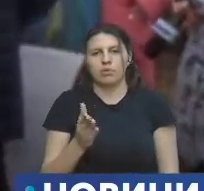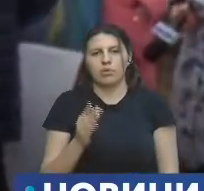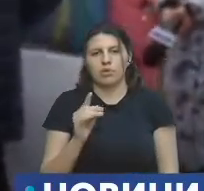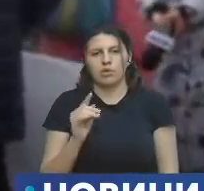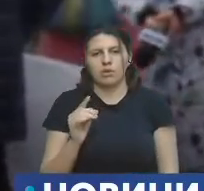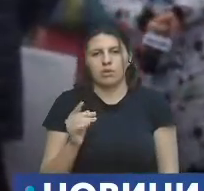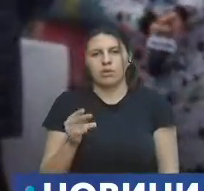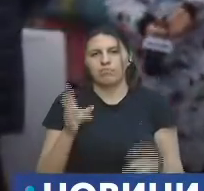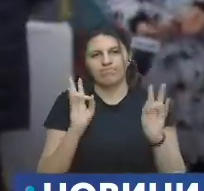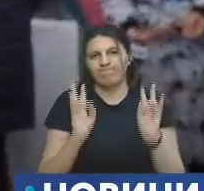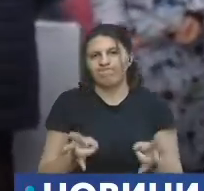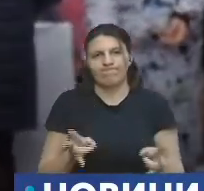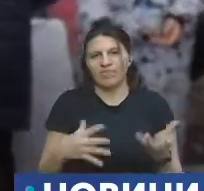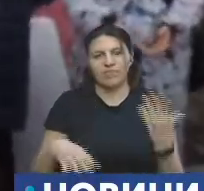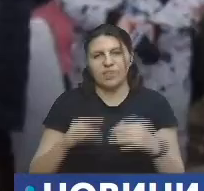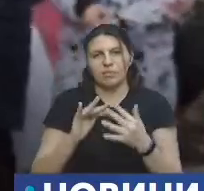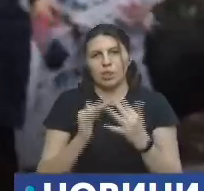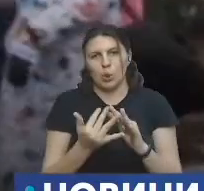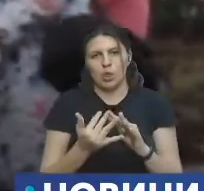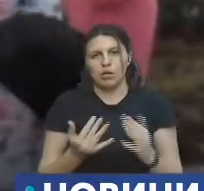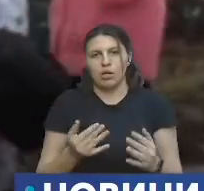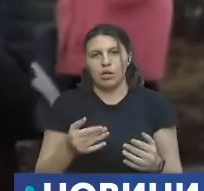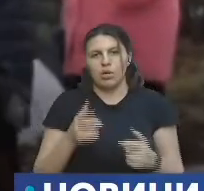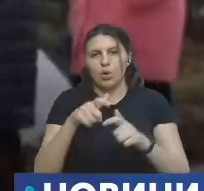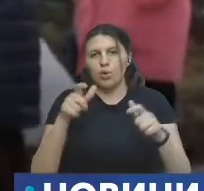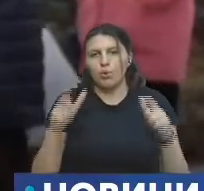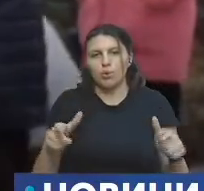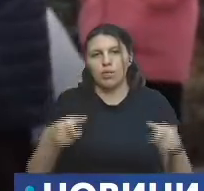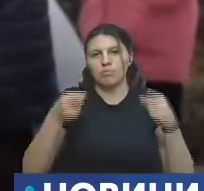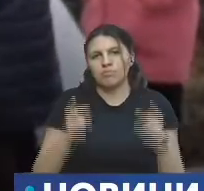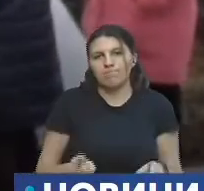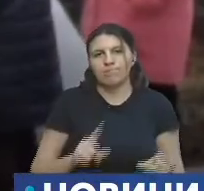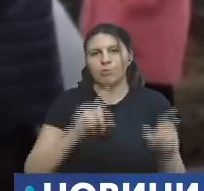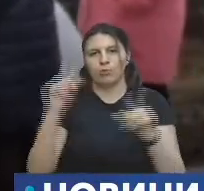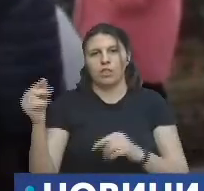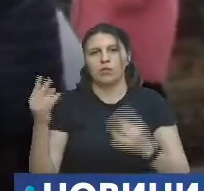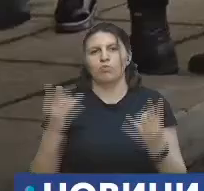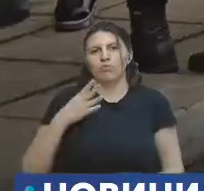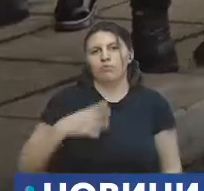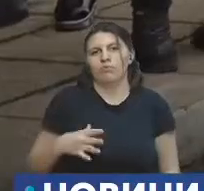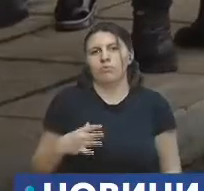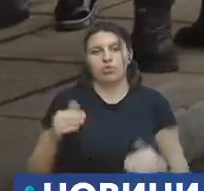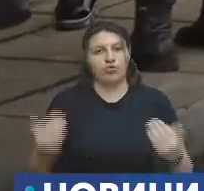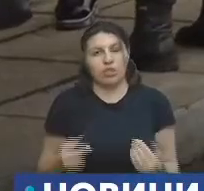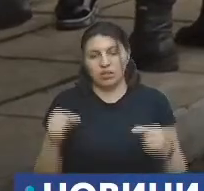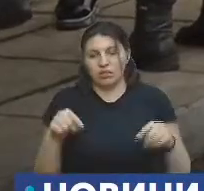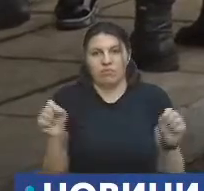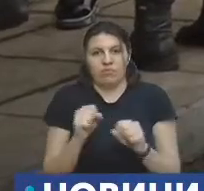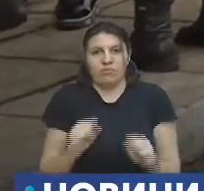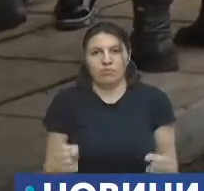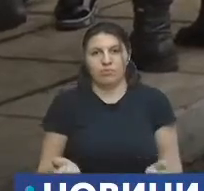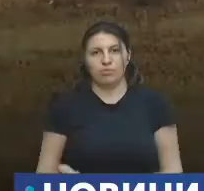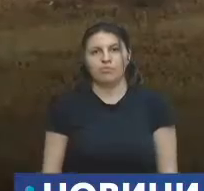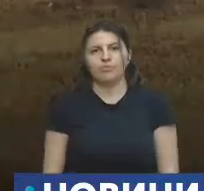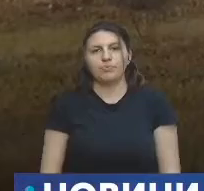екологічна катастрофа для всього поселка. Тобто людям реально прийдеться сюди уїхати. Життя тут просто нереально буде. Євген працює у шахті